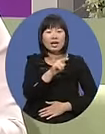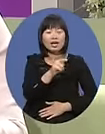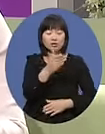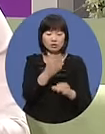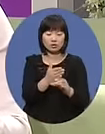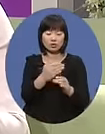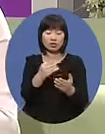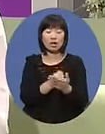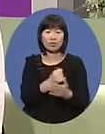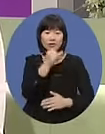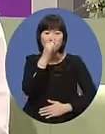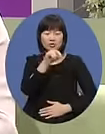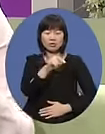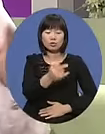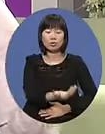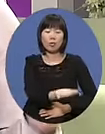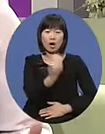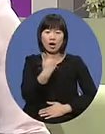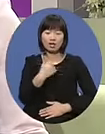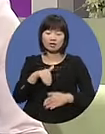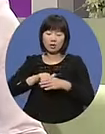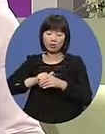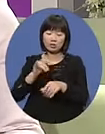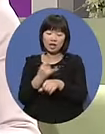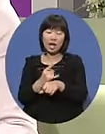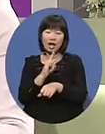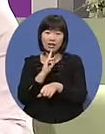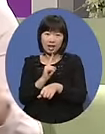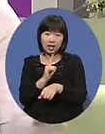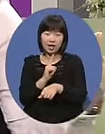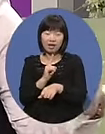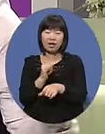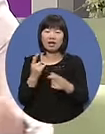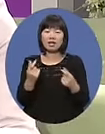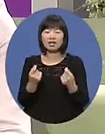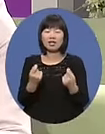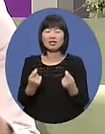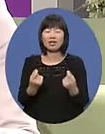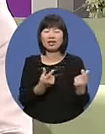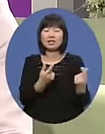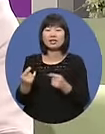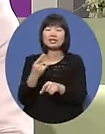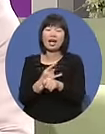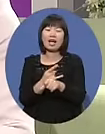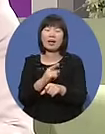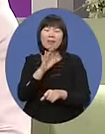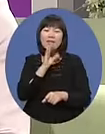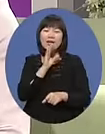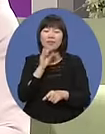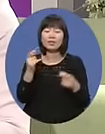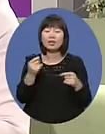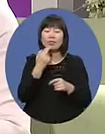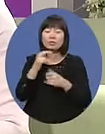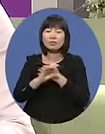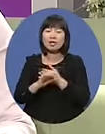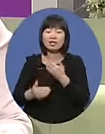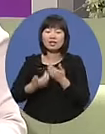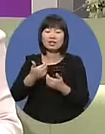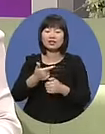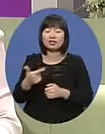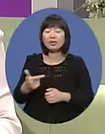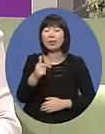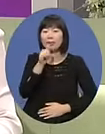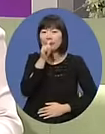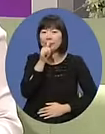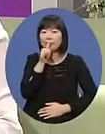중심을 가지고 네. 너도 와서 설거지라도 해라 이렇게 해가지고 좀 같이 이렇게 해주셔야 돼요. 그러지 않으면 갈등이 더 생길